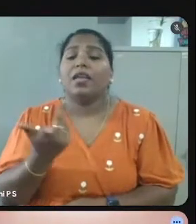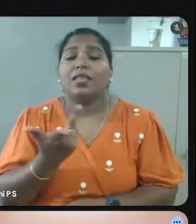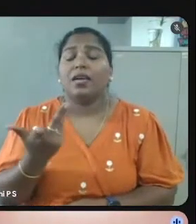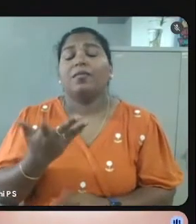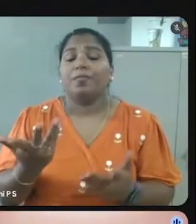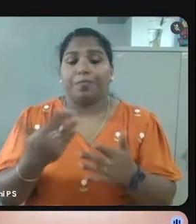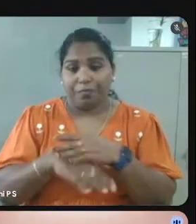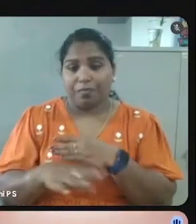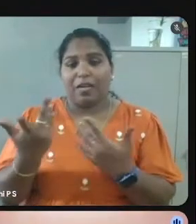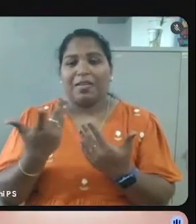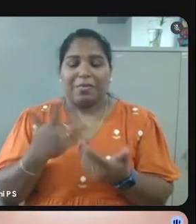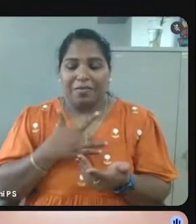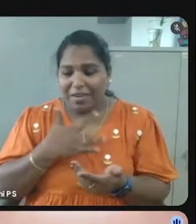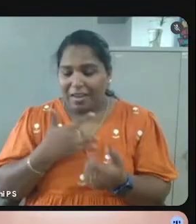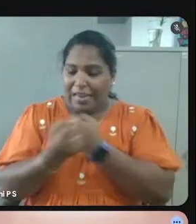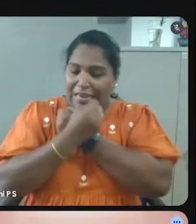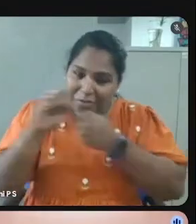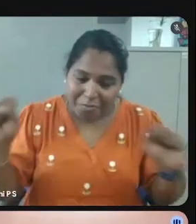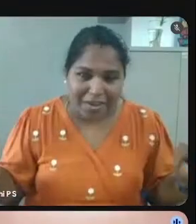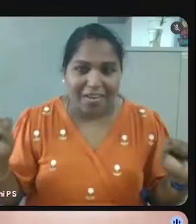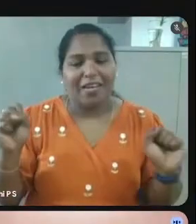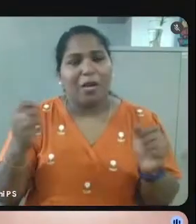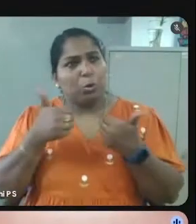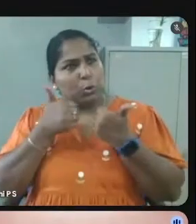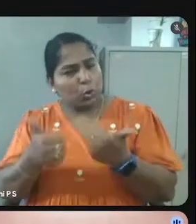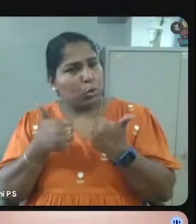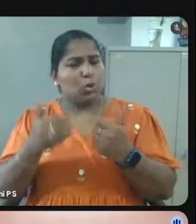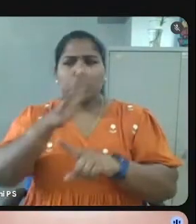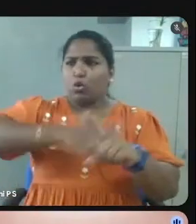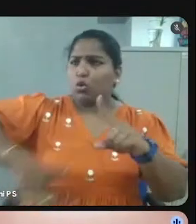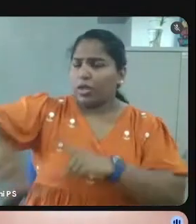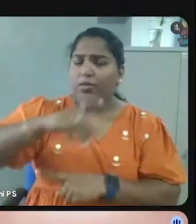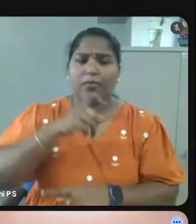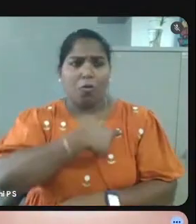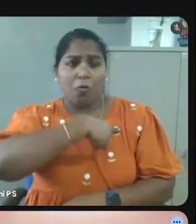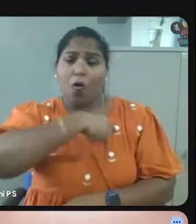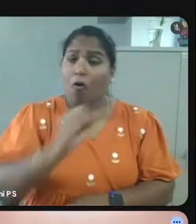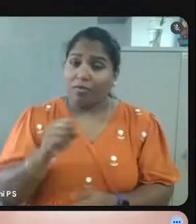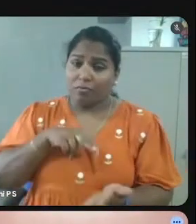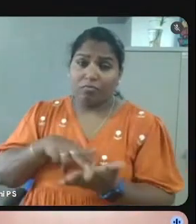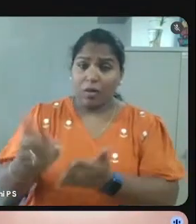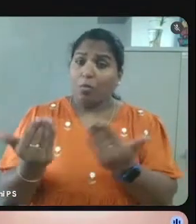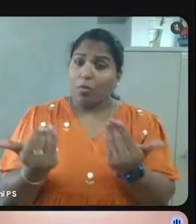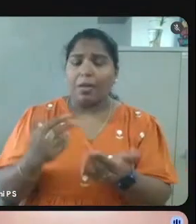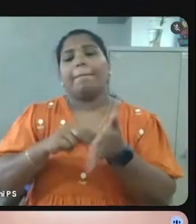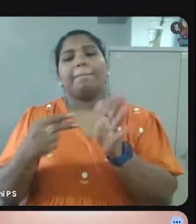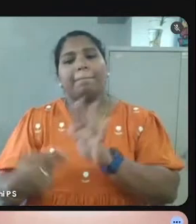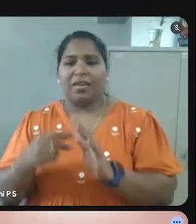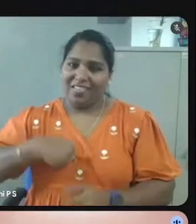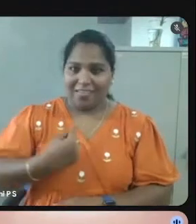എന്തൊക്കെയോ ഒരു ഡിഗ്നിറ്റിയും ഇൻഡിപെൻഡൻസും നന്നായിട്ട് ഒരു സൊസൈറ്റിയിലെ കോൺഫിഡൻസും ഉണ്ടാവും. ഇത്